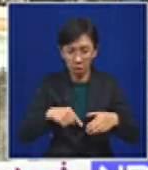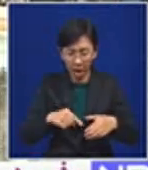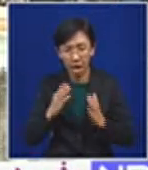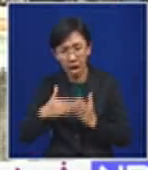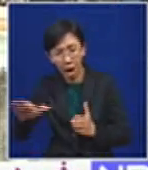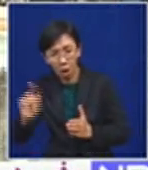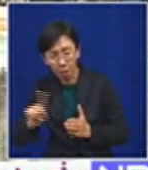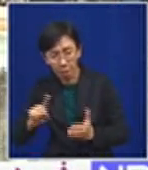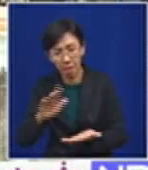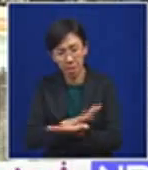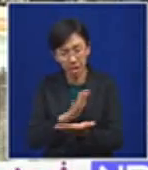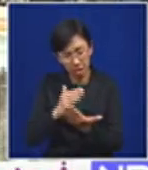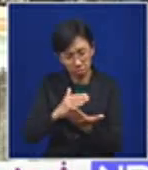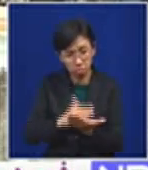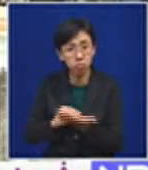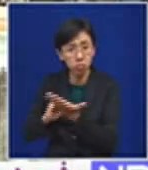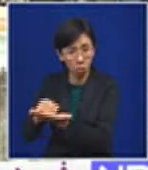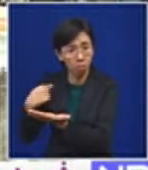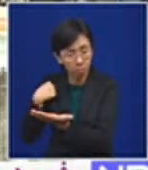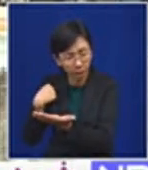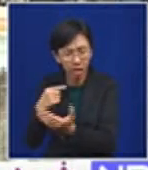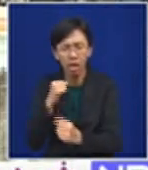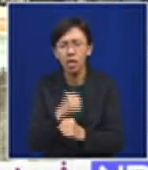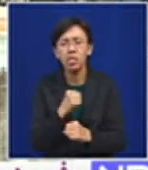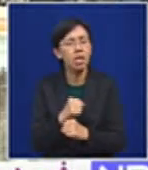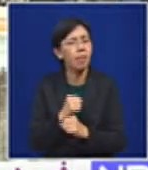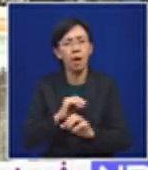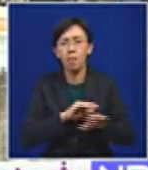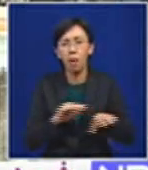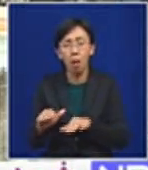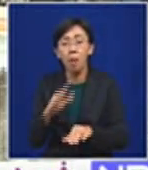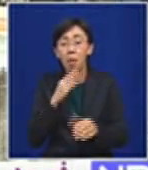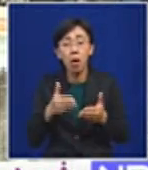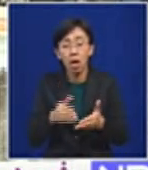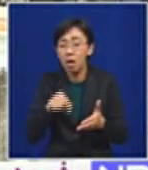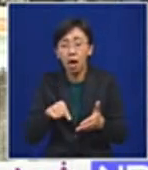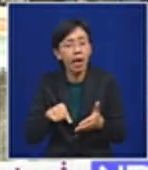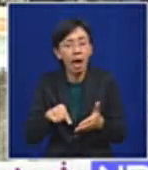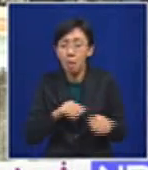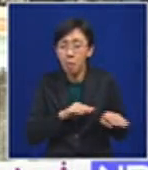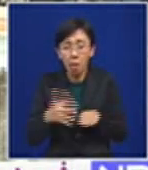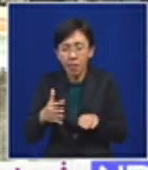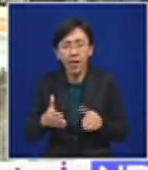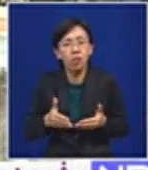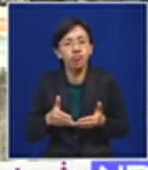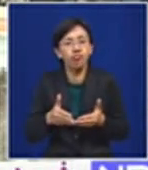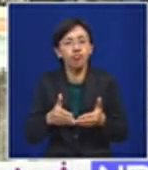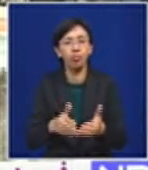เราให้ความร่วมมือโดยตลอดนะครับเรือที่ออกได้เรือที่ออกไม่ได้ก็ต้องจอดไป